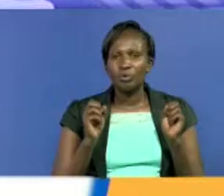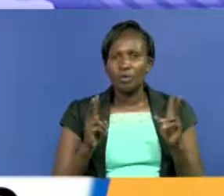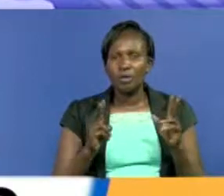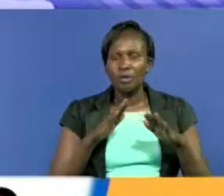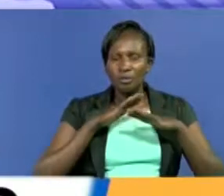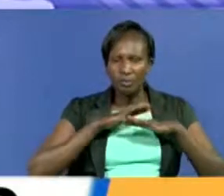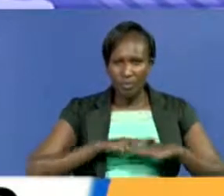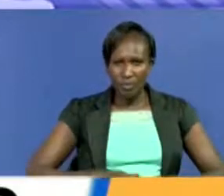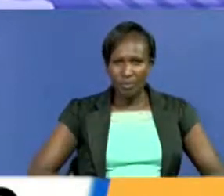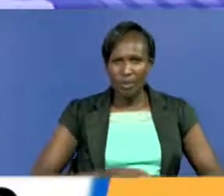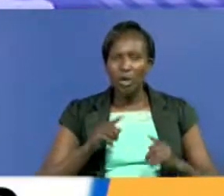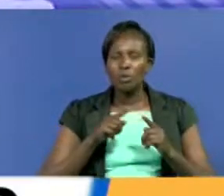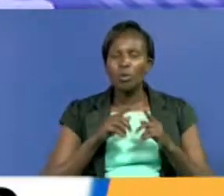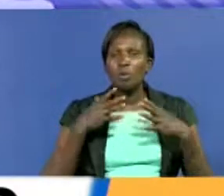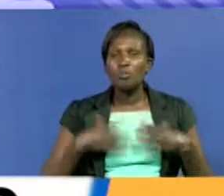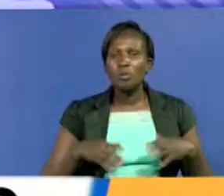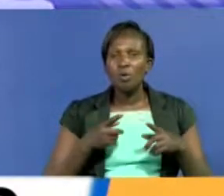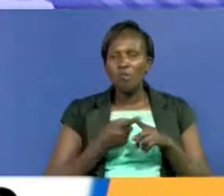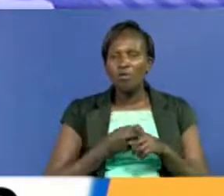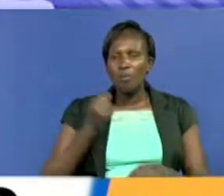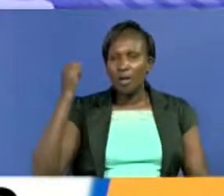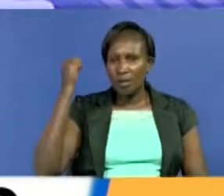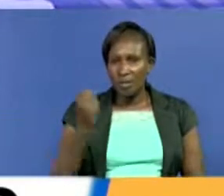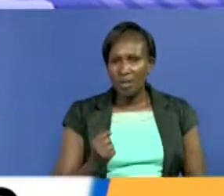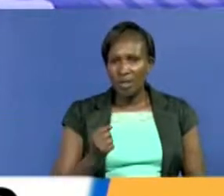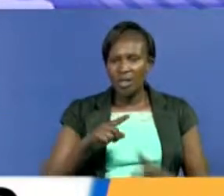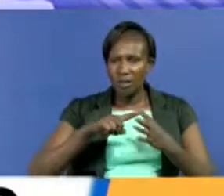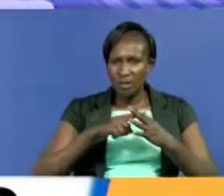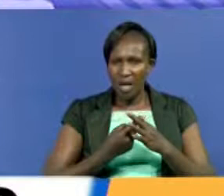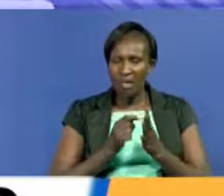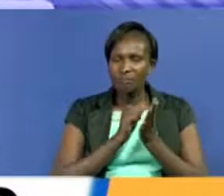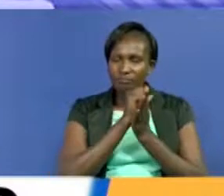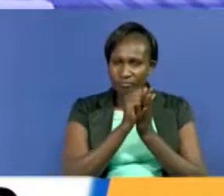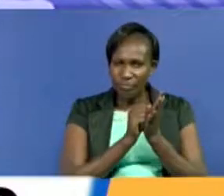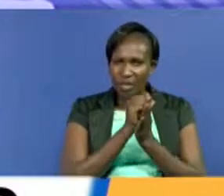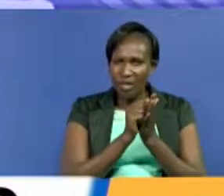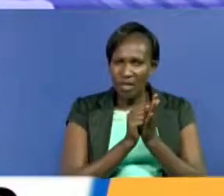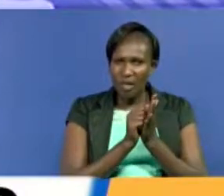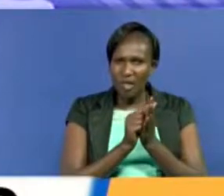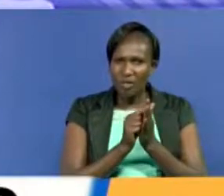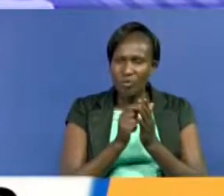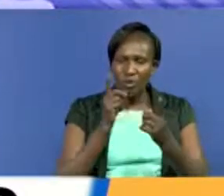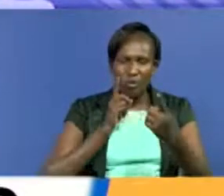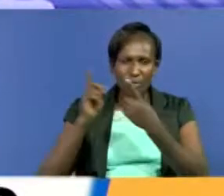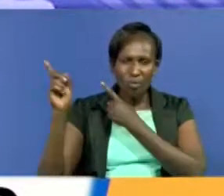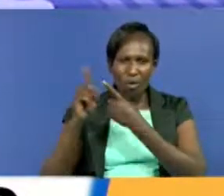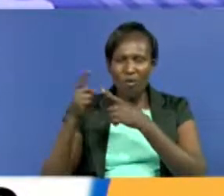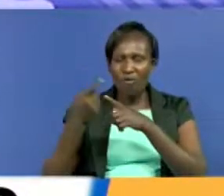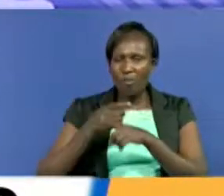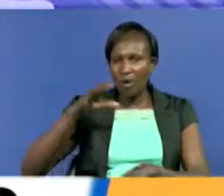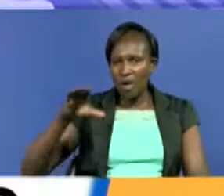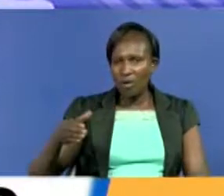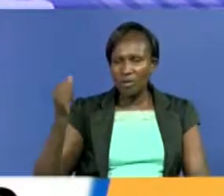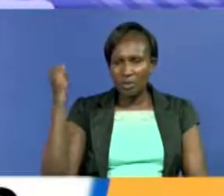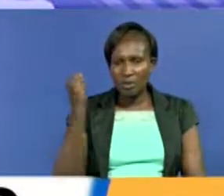Ni afueni kubwa kwa wakazi wa kaunti ya Kajiado. Hii ni baada ya kuzinduliwa kwa gari moshi la abiria litakalofanya safari zake kutoka kaunti ya